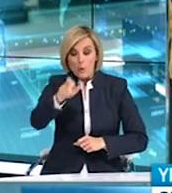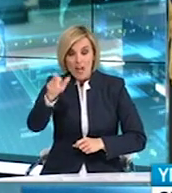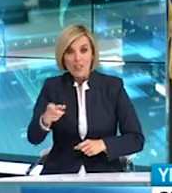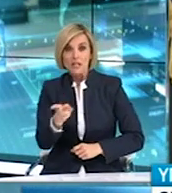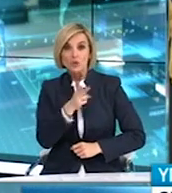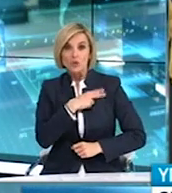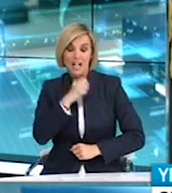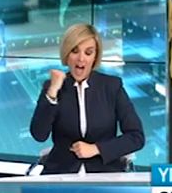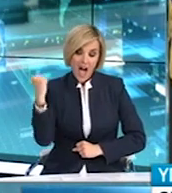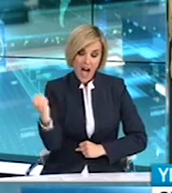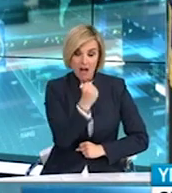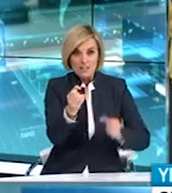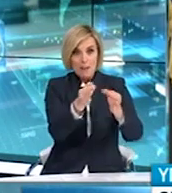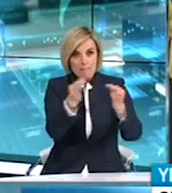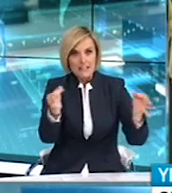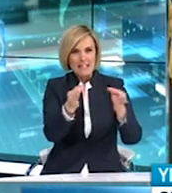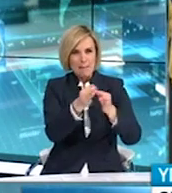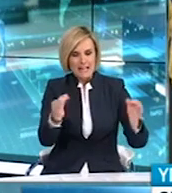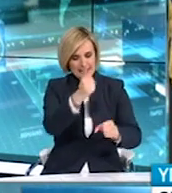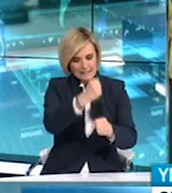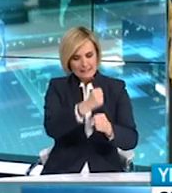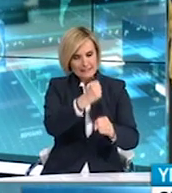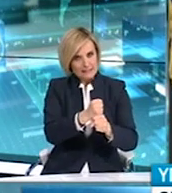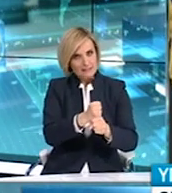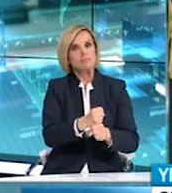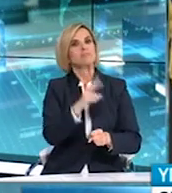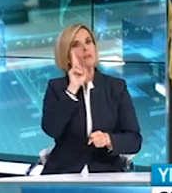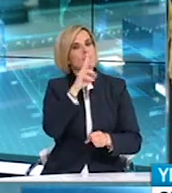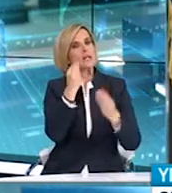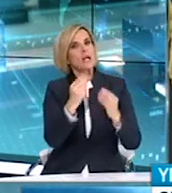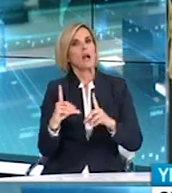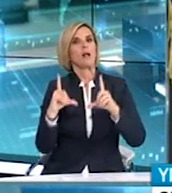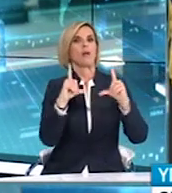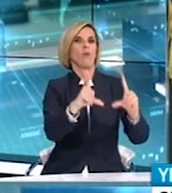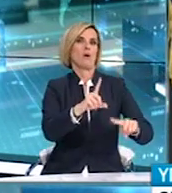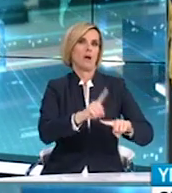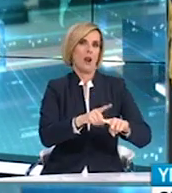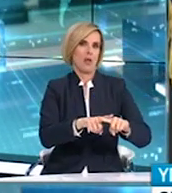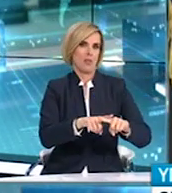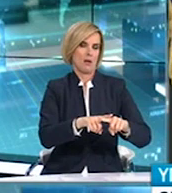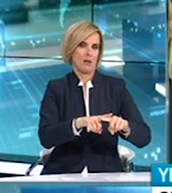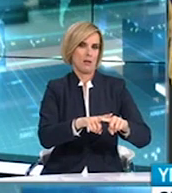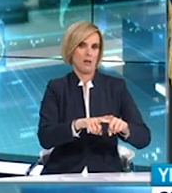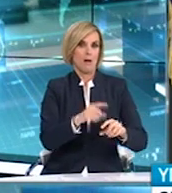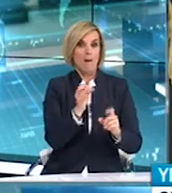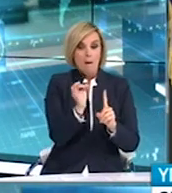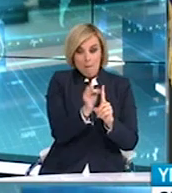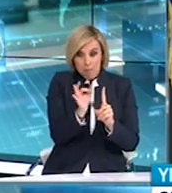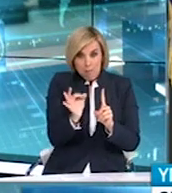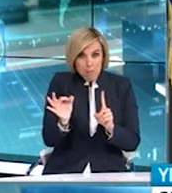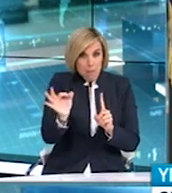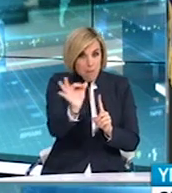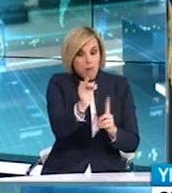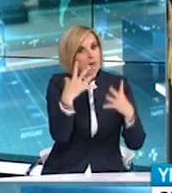καλύτερη εικόνα θα έχουμε σαν χώρα και σαν γενικός πληθυσμός. Η διασπορά φυσικά και υπάρχει στην